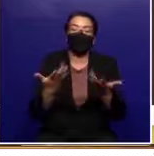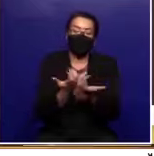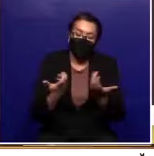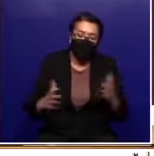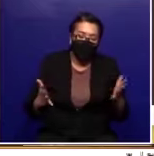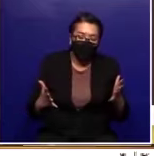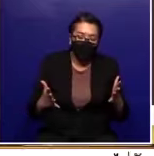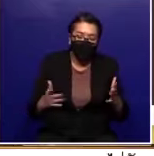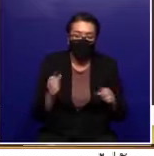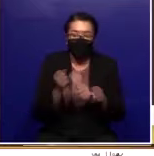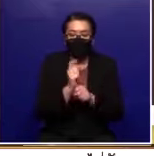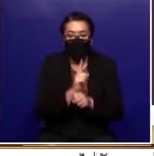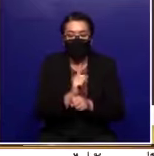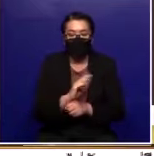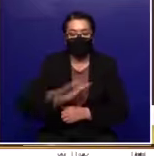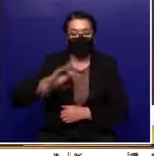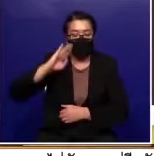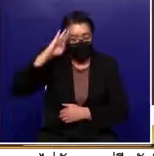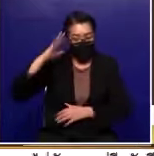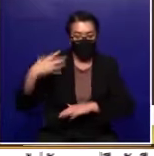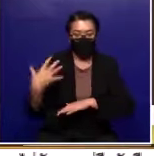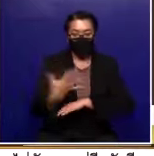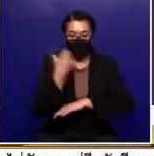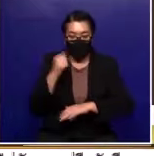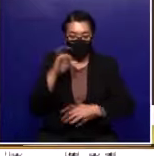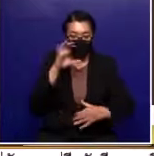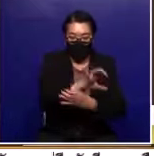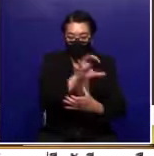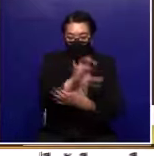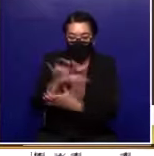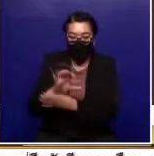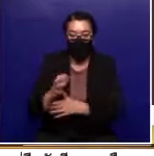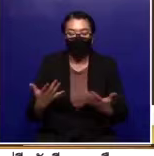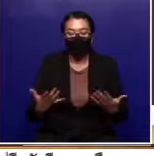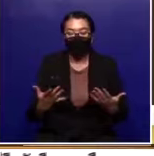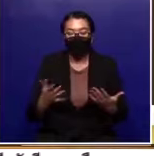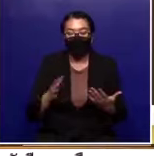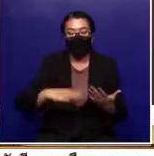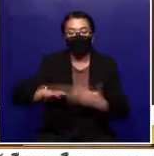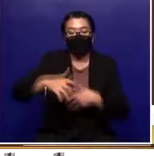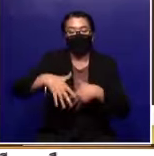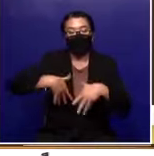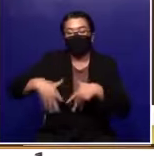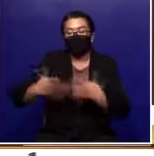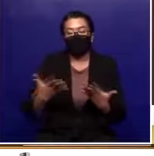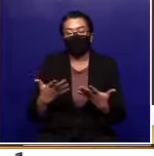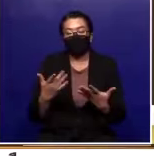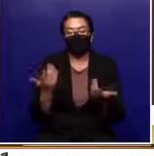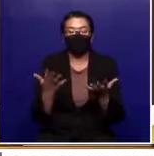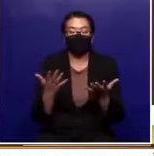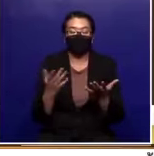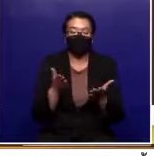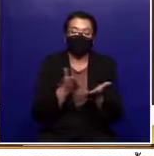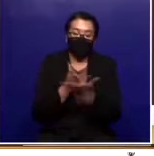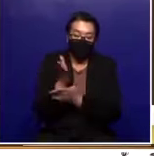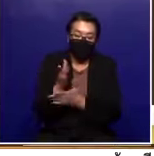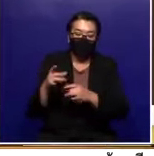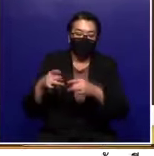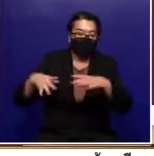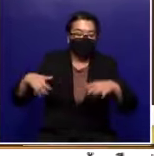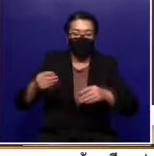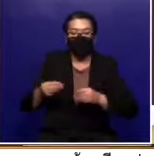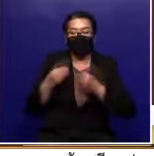าท่านประธานครับเพราะฉะนั้นเนี่ยผมจึงบอกว่าท่านต้องคิดใหม่แต่พรรคฝ่ายค้านให้โอกาสไม่ไหวแล้วจริงๆท่านประธ